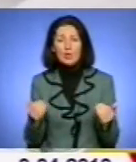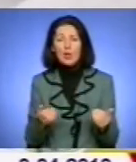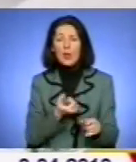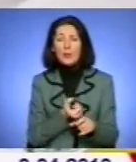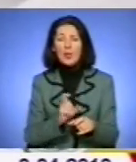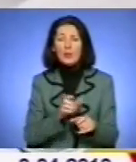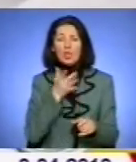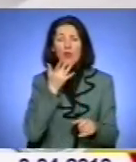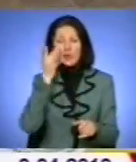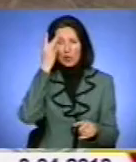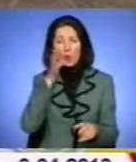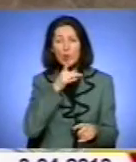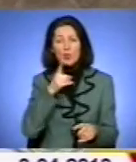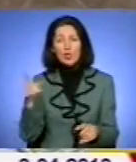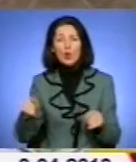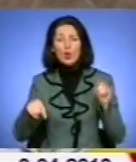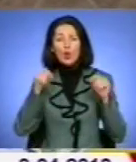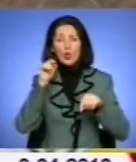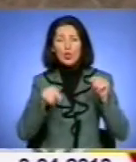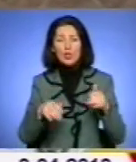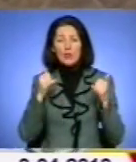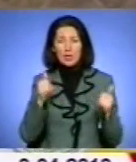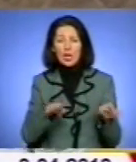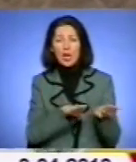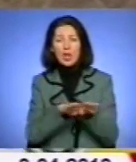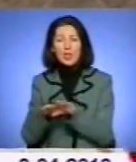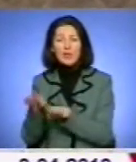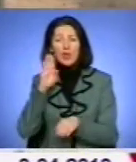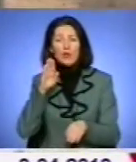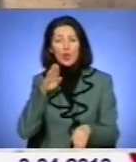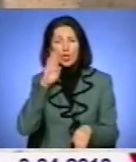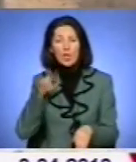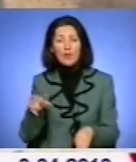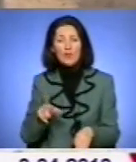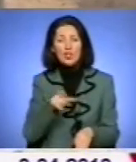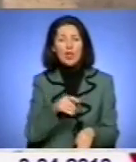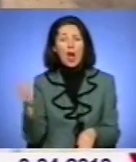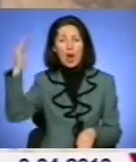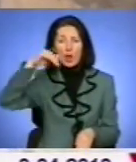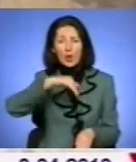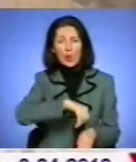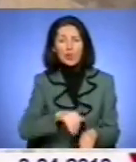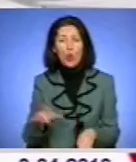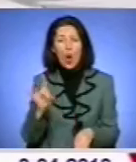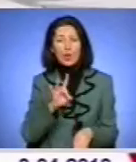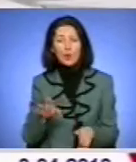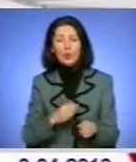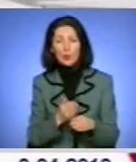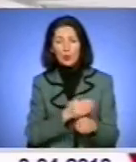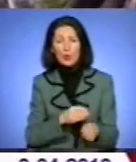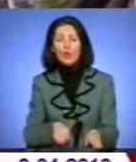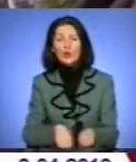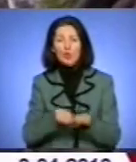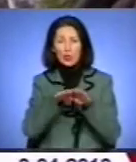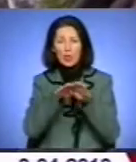дощів. Проте і зараз рівень води у річках Карпатського регіону поступово зростає. Та загрози повені поки нема.